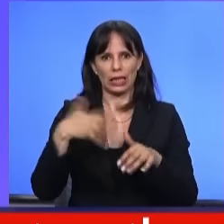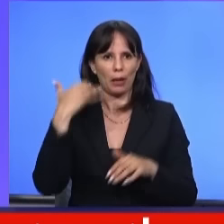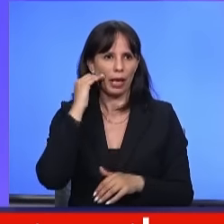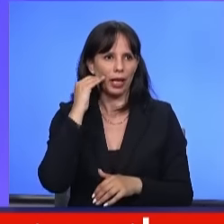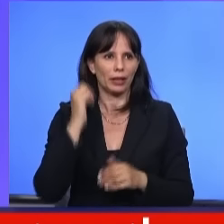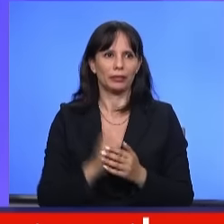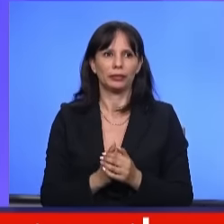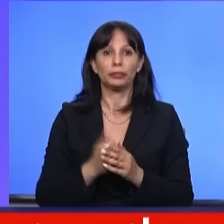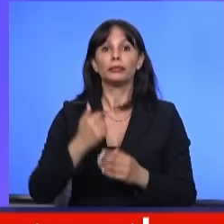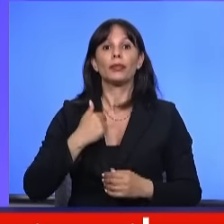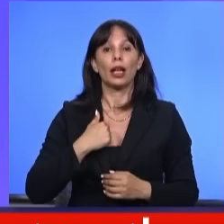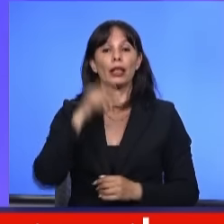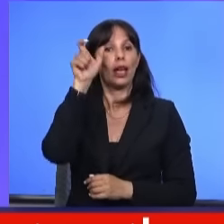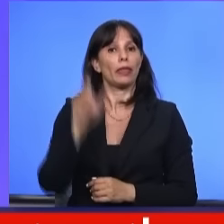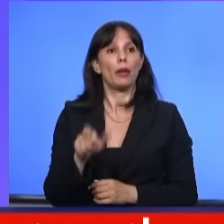I'm a grown man